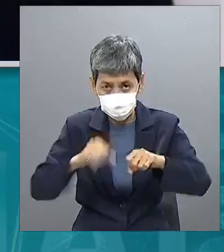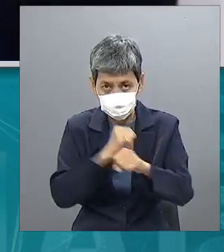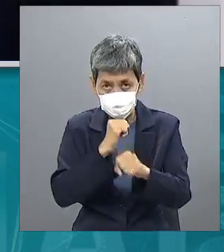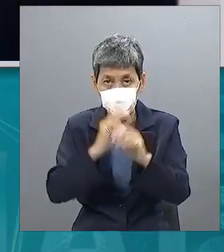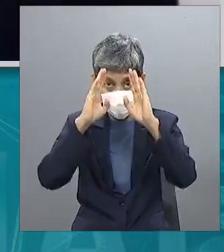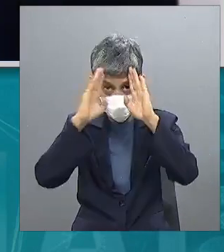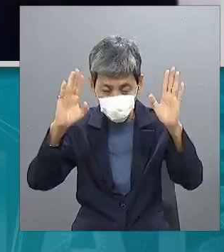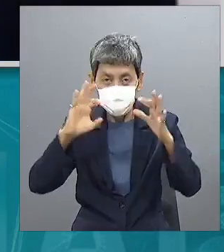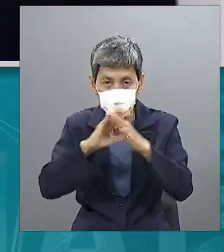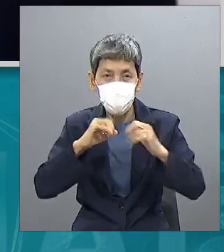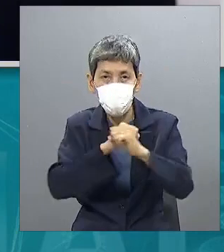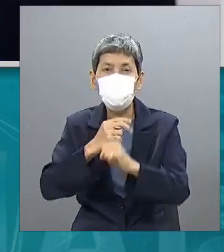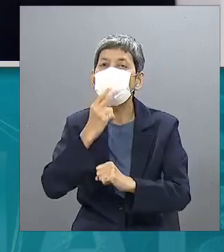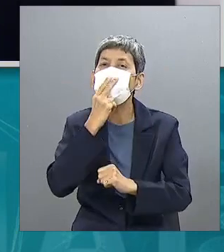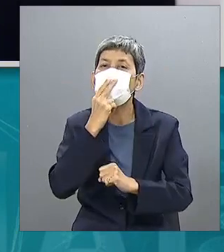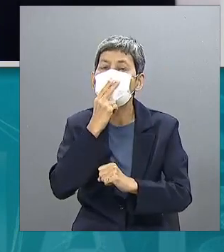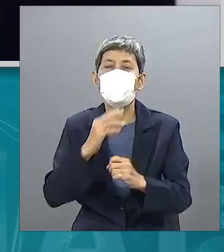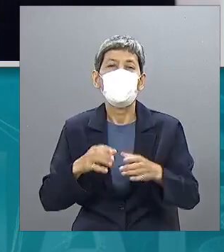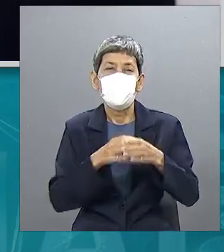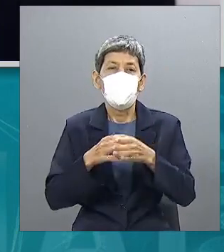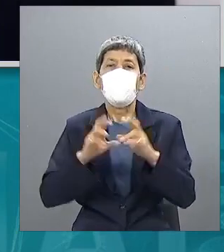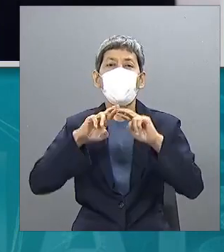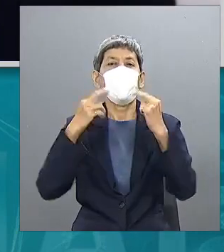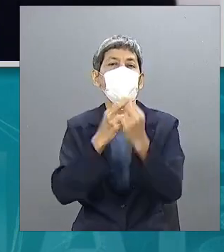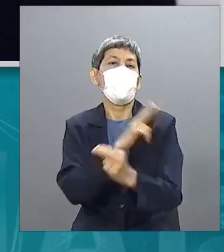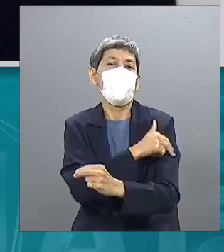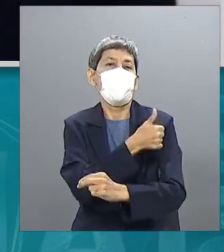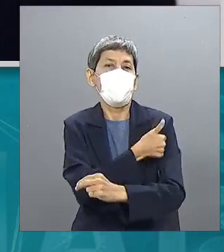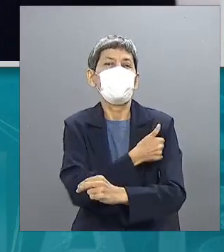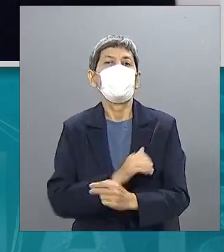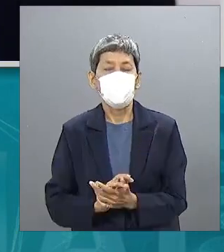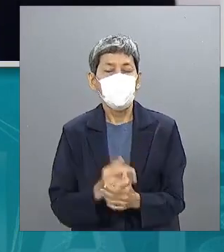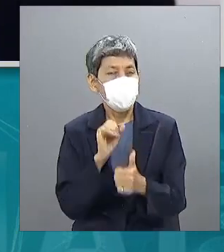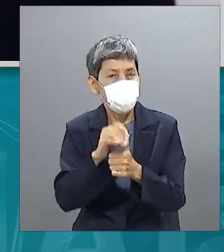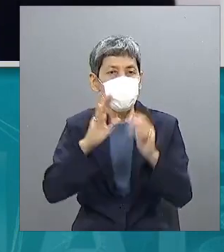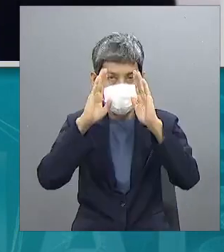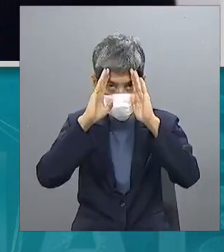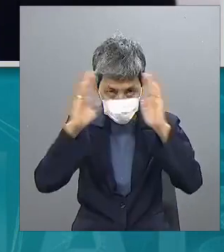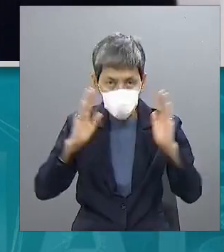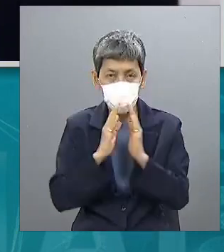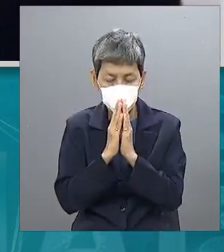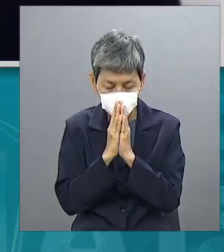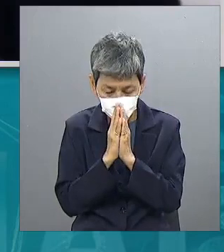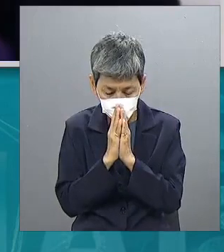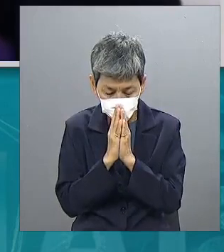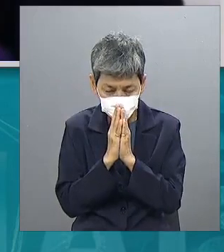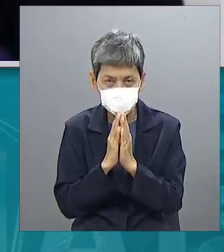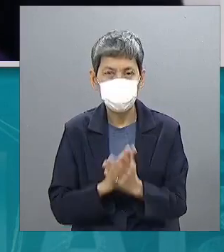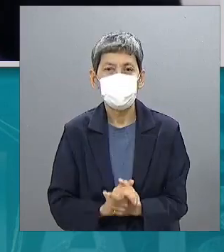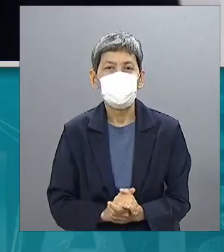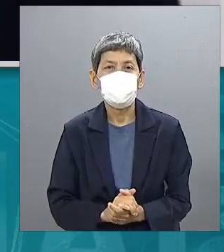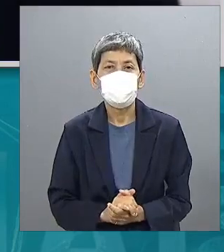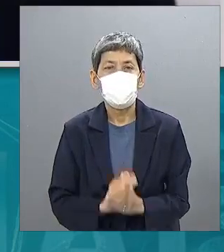การควบคุมยาสูบคณะแพทยศาสตร์โรงพยาบาลรามาธิบดีนะคะที่ท่านมาให้ข้อมูลดีๆด้วยค่ะขอบคุณมากนะคะเออ